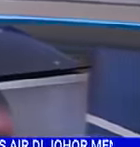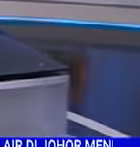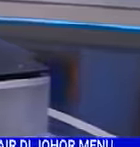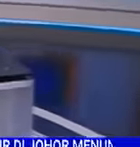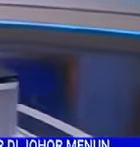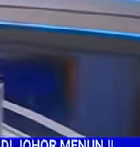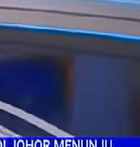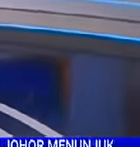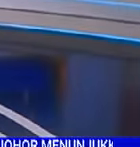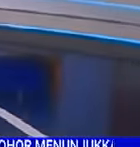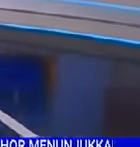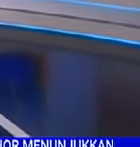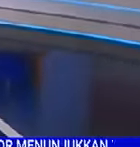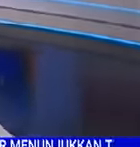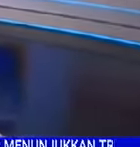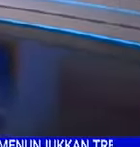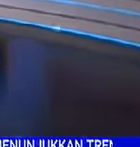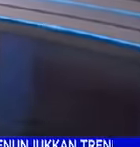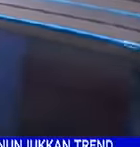Terima kasih, Haji, atas perkembangan itu.